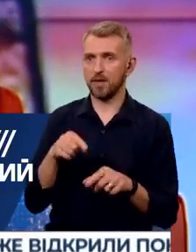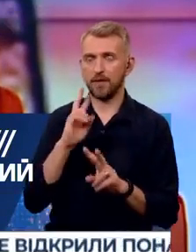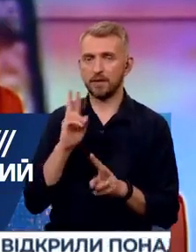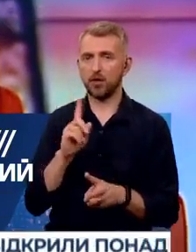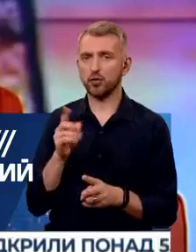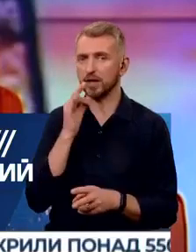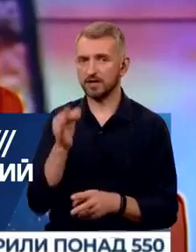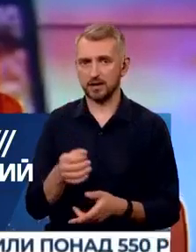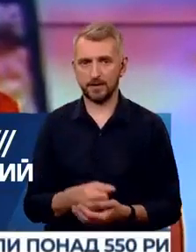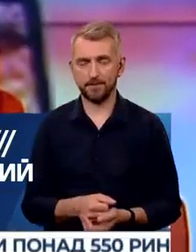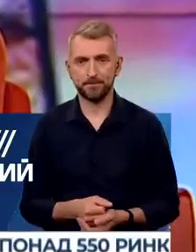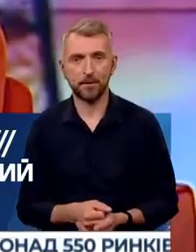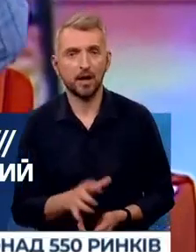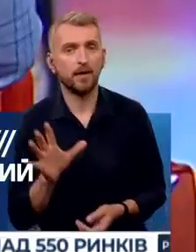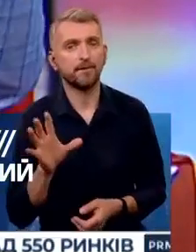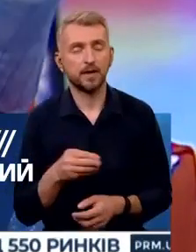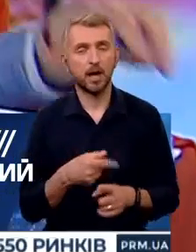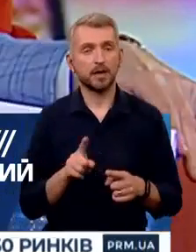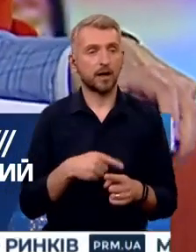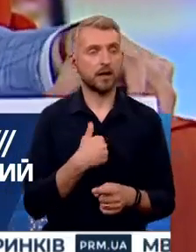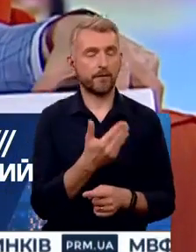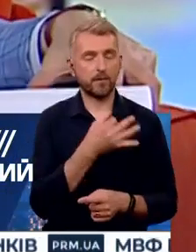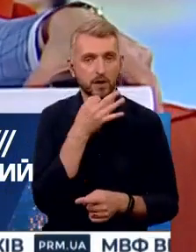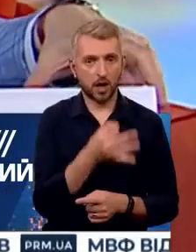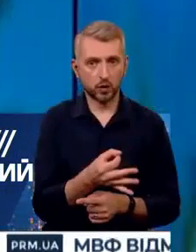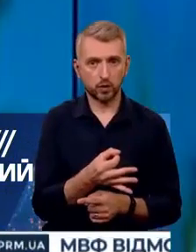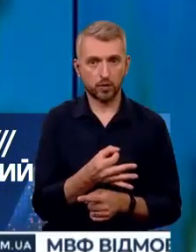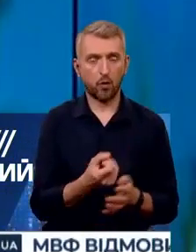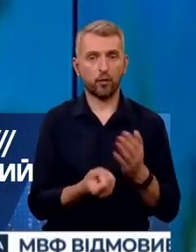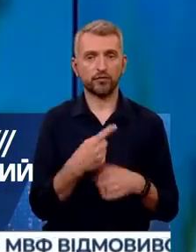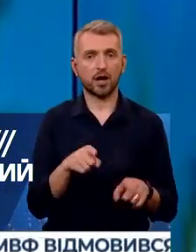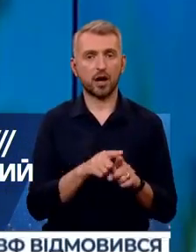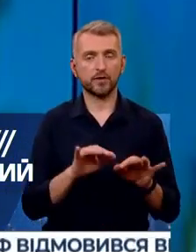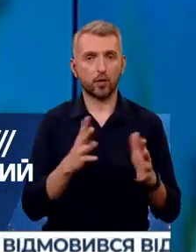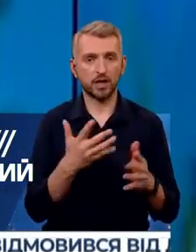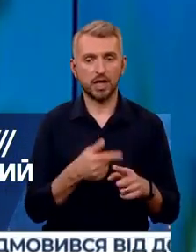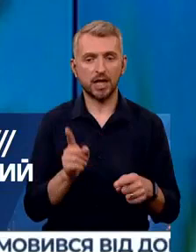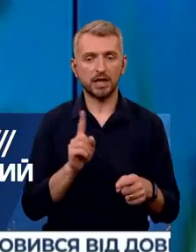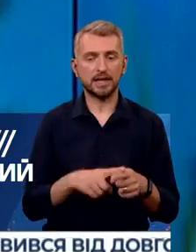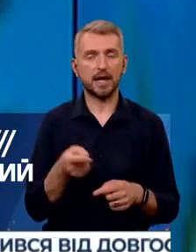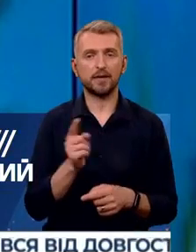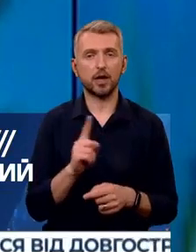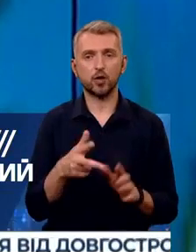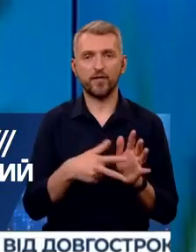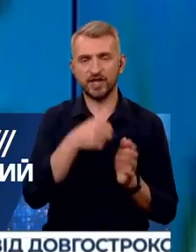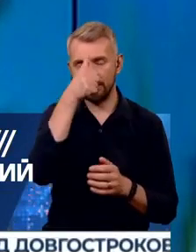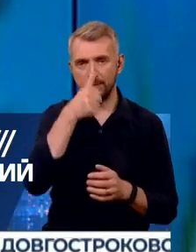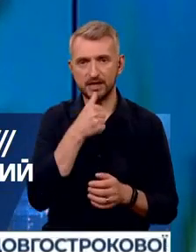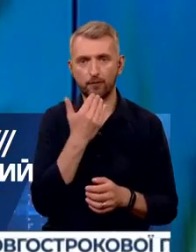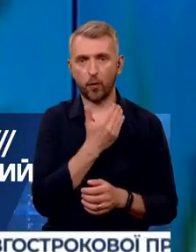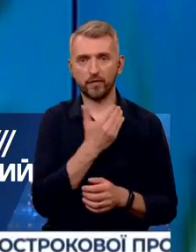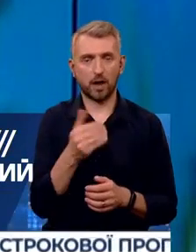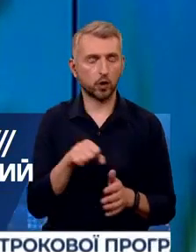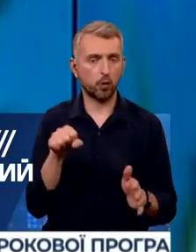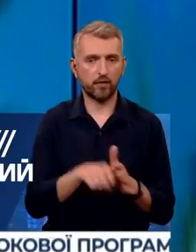що сказати. Все це, я вам скажу, ну, звідки така ситуація. Це те, що 8 місяців останні